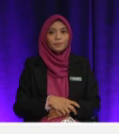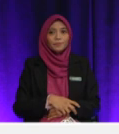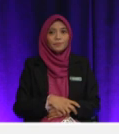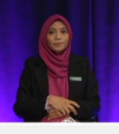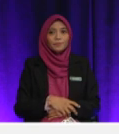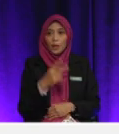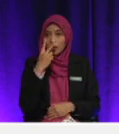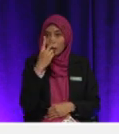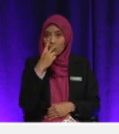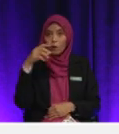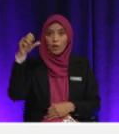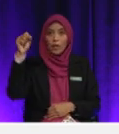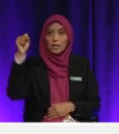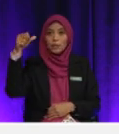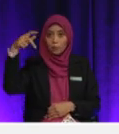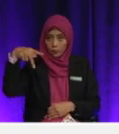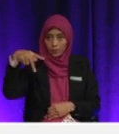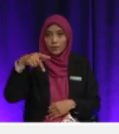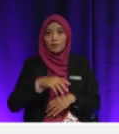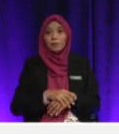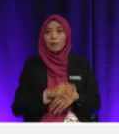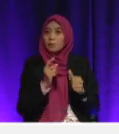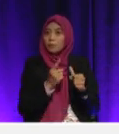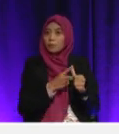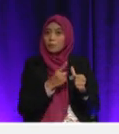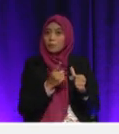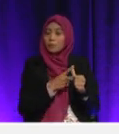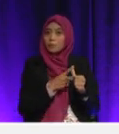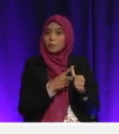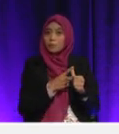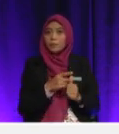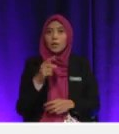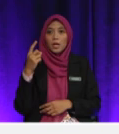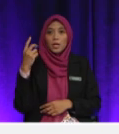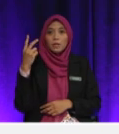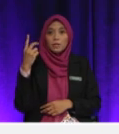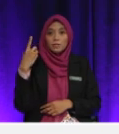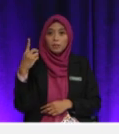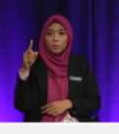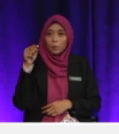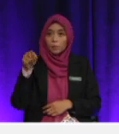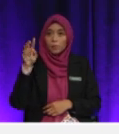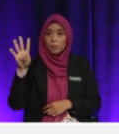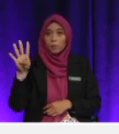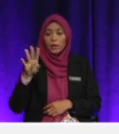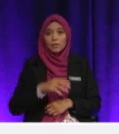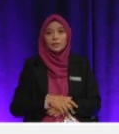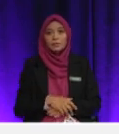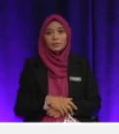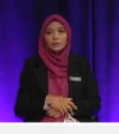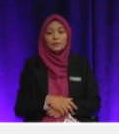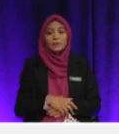tengok dulu SP ataupun sendok pembelajaran yang pertama 11 poin 4 ya menjelaskan sistem pendidikan kebangsaan